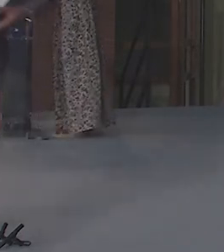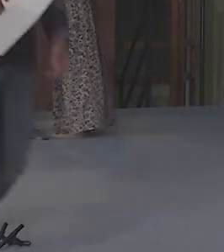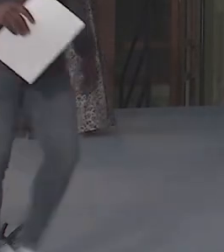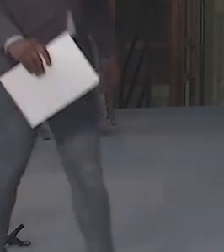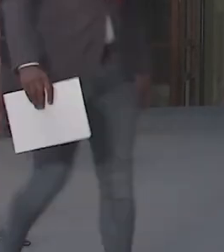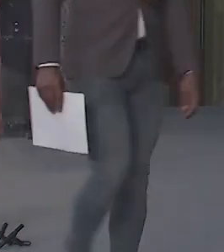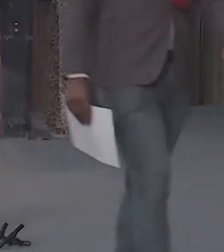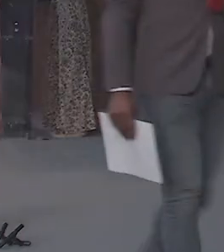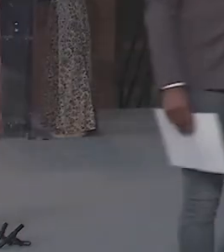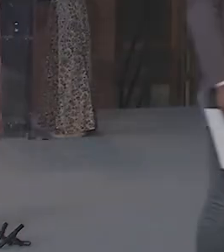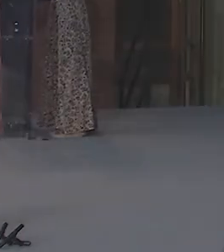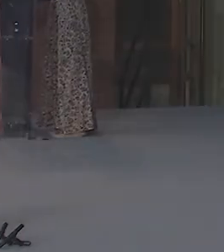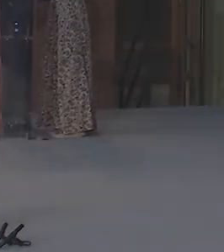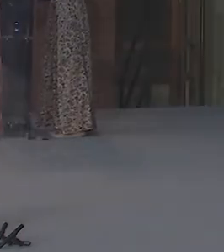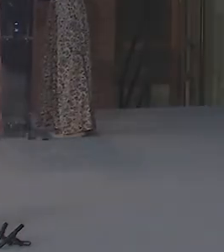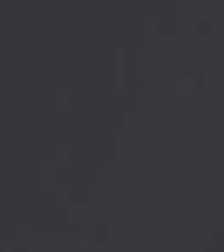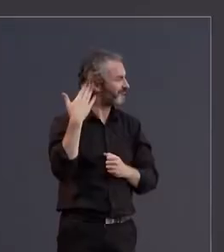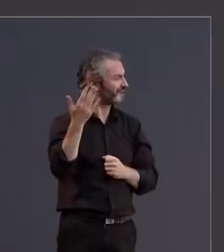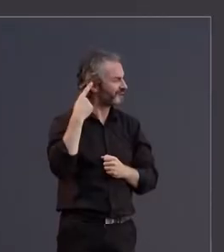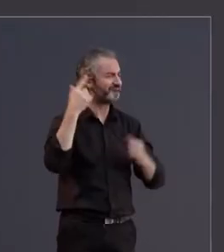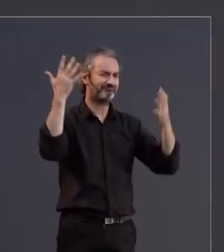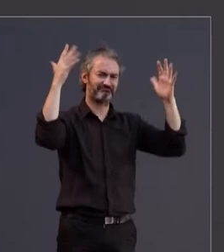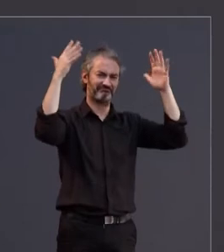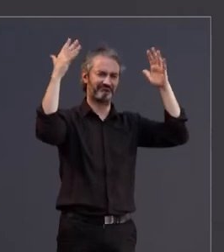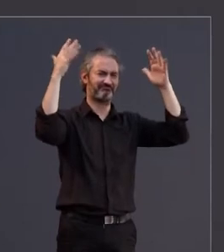Ben fort, ben fort, ben fort. A veure, a veure.